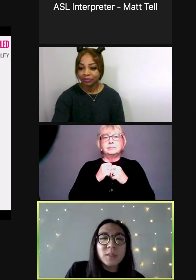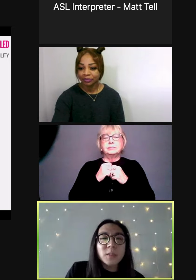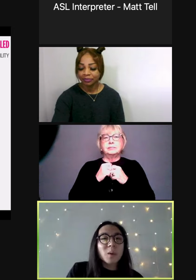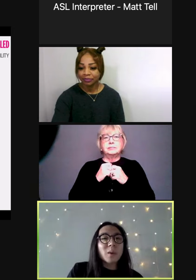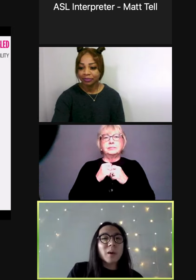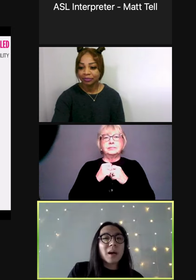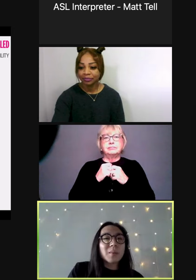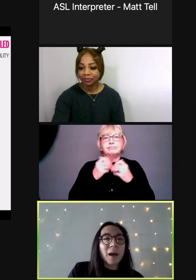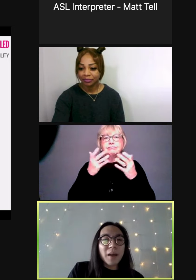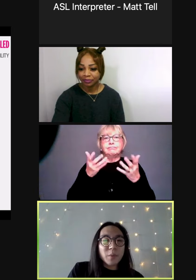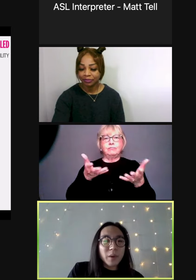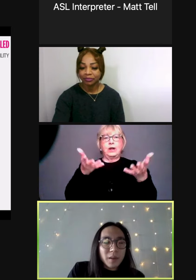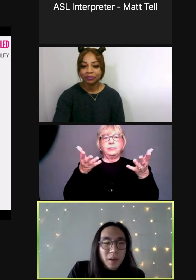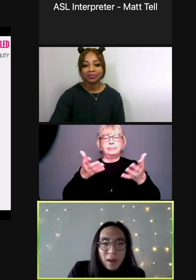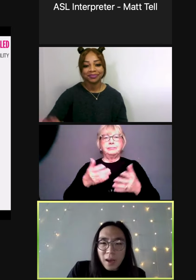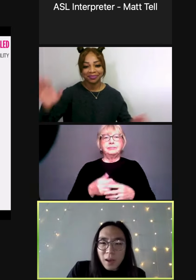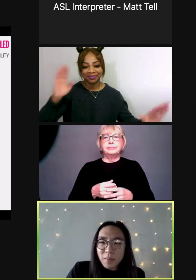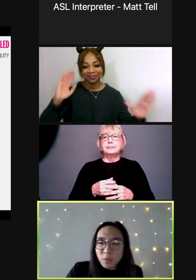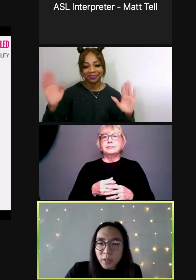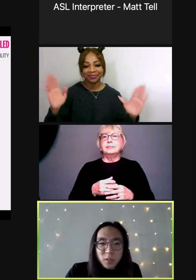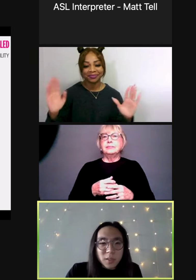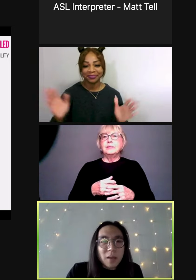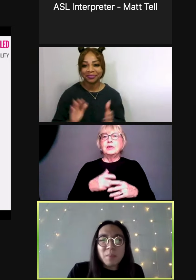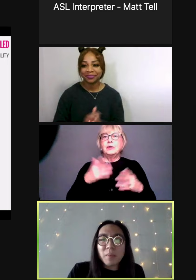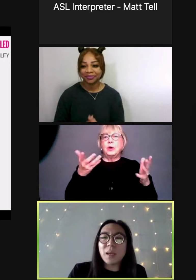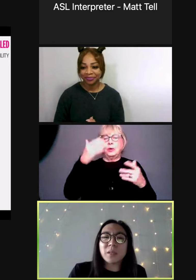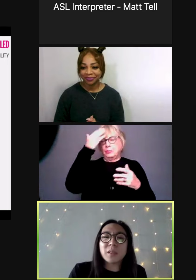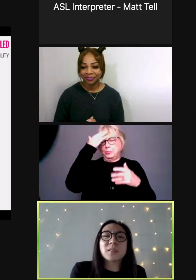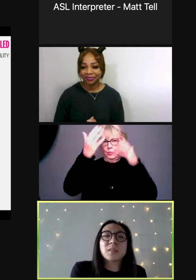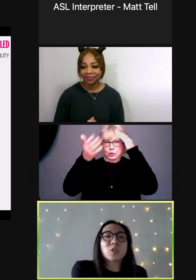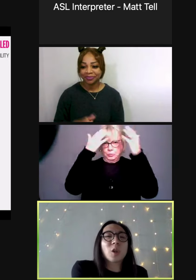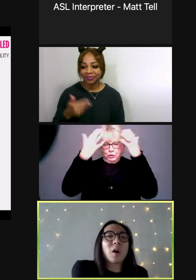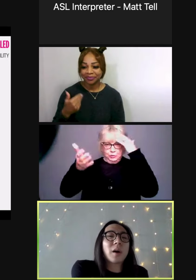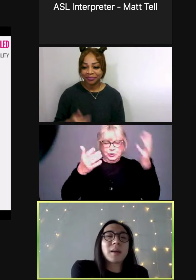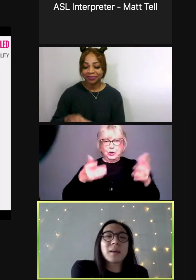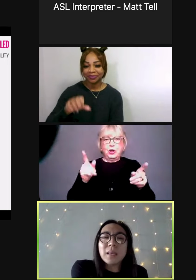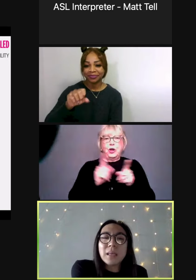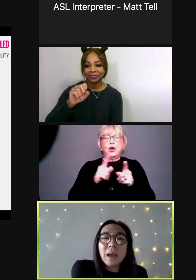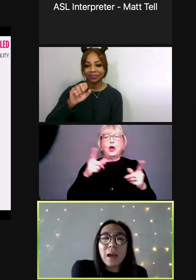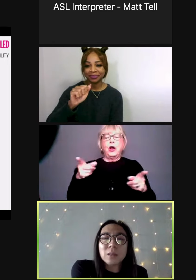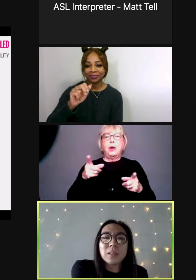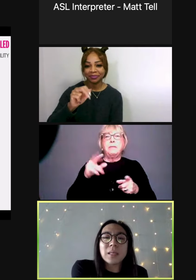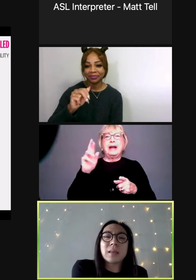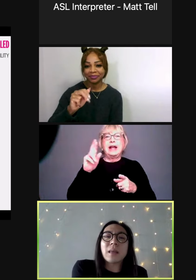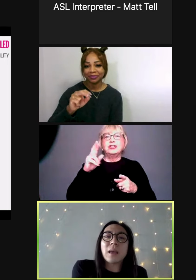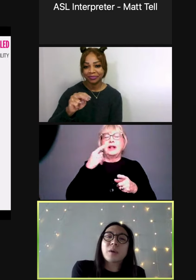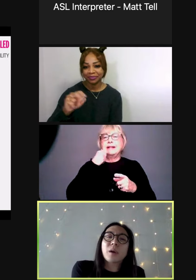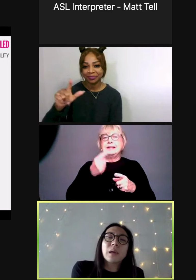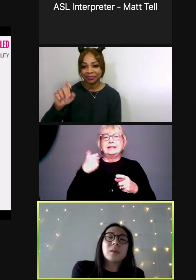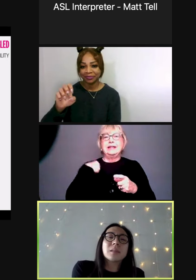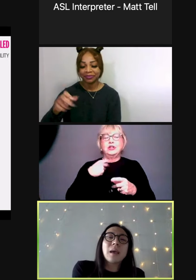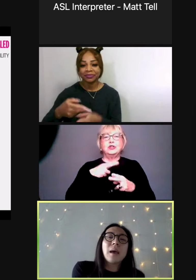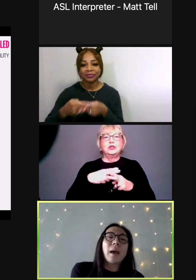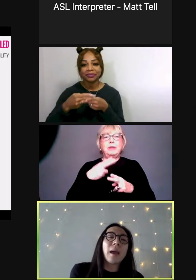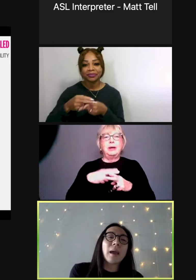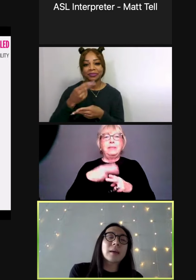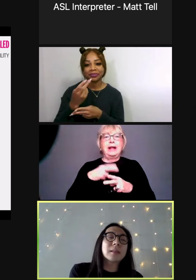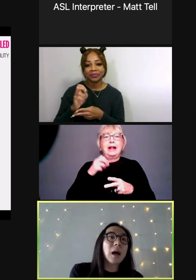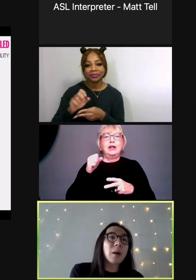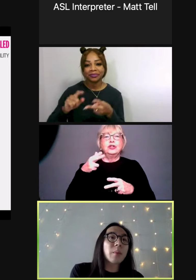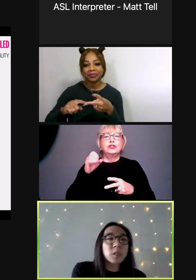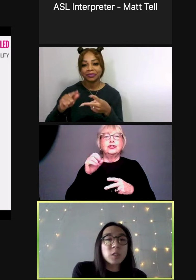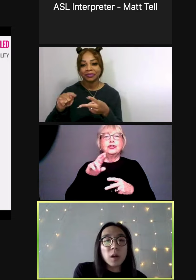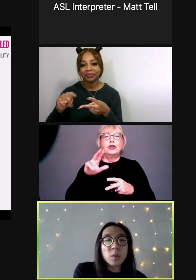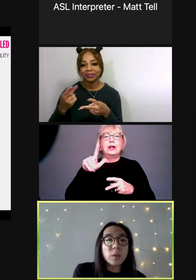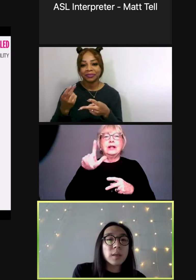Voilà. Bonjour à tous. Comme Rachel a dit, je m'appelle Sean Lee. J'utilise les